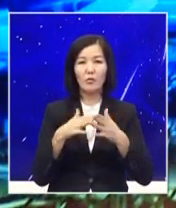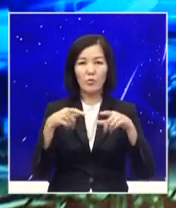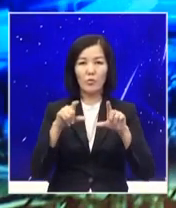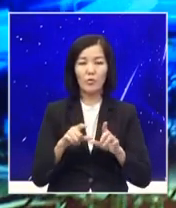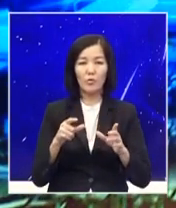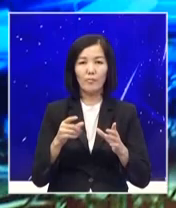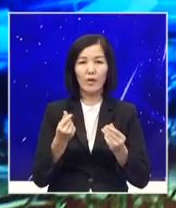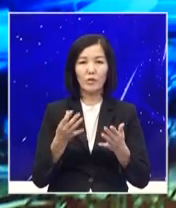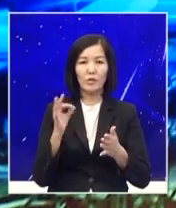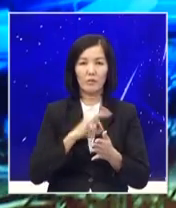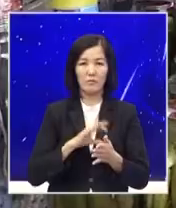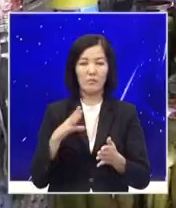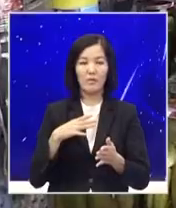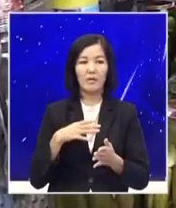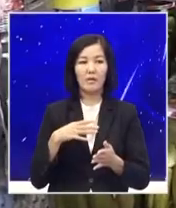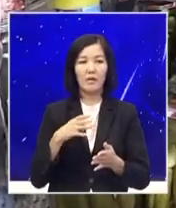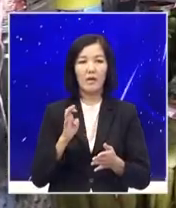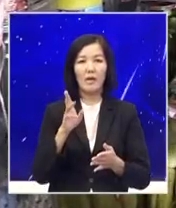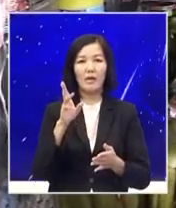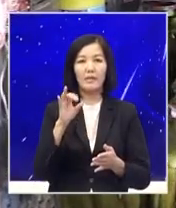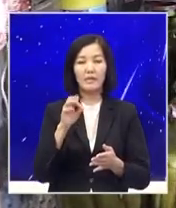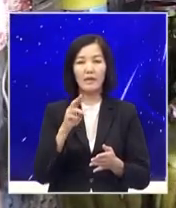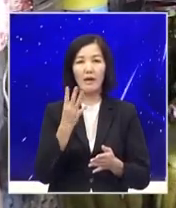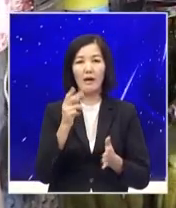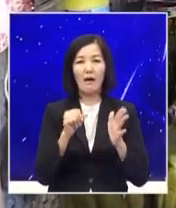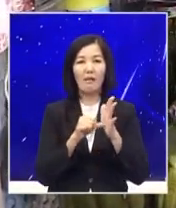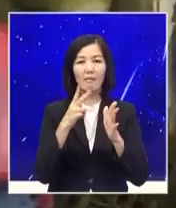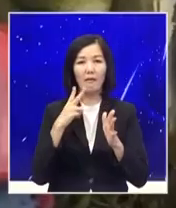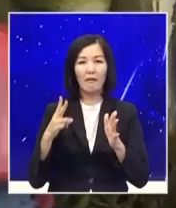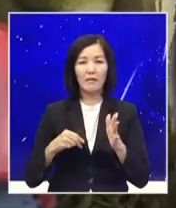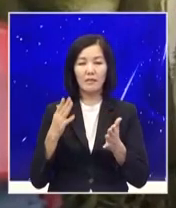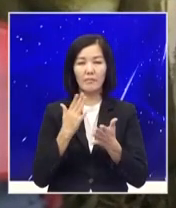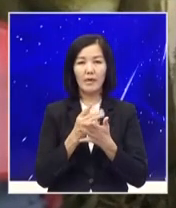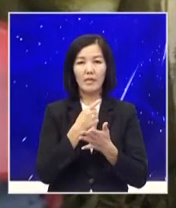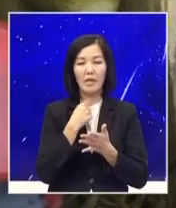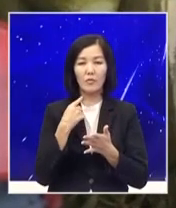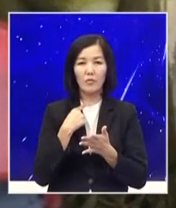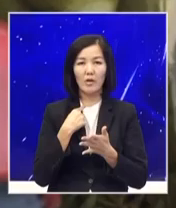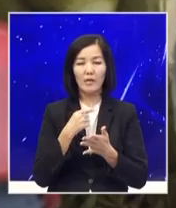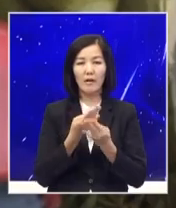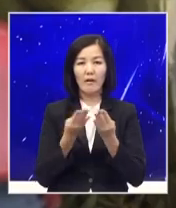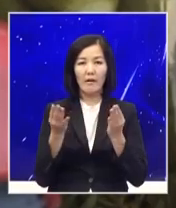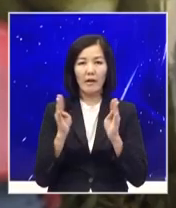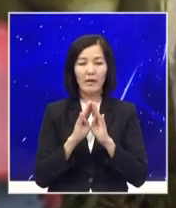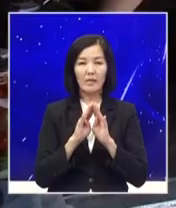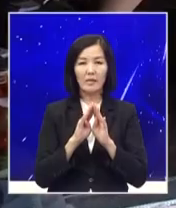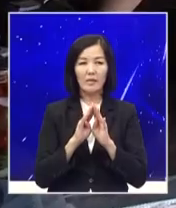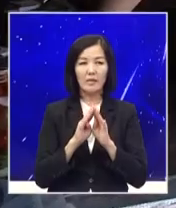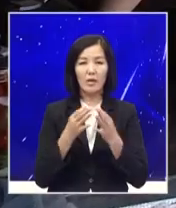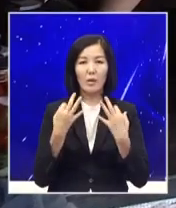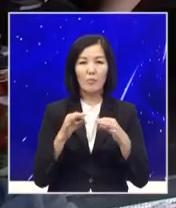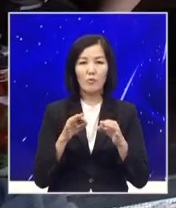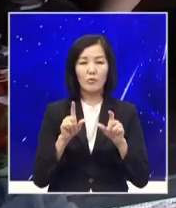шықпай-ақ жасап отыр. Әсия Шүкібасова алты қыздың анасы. Талдықорғандық жас келіншек карантин кезінде де қол қусырып